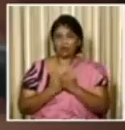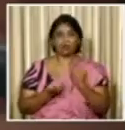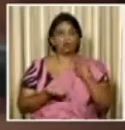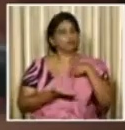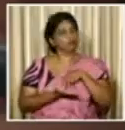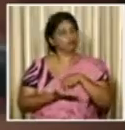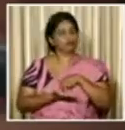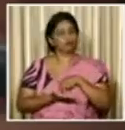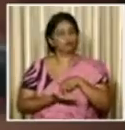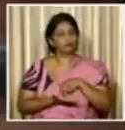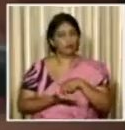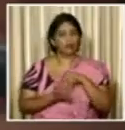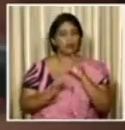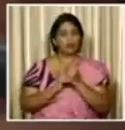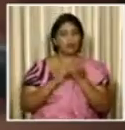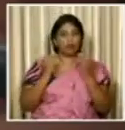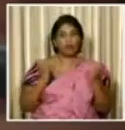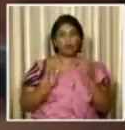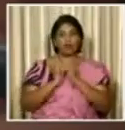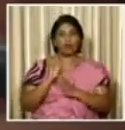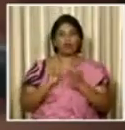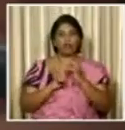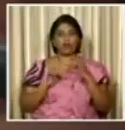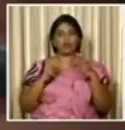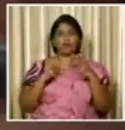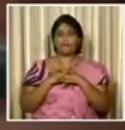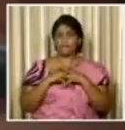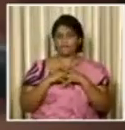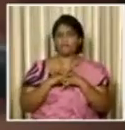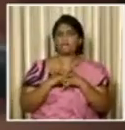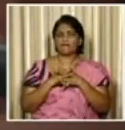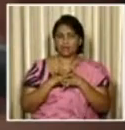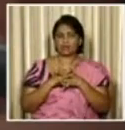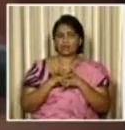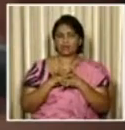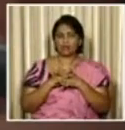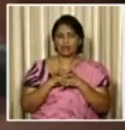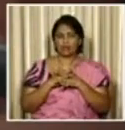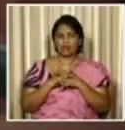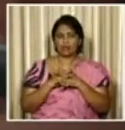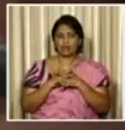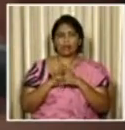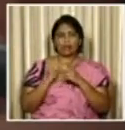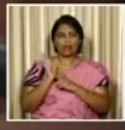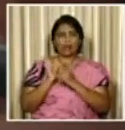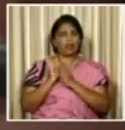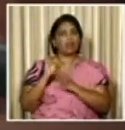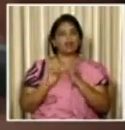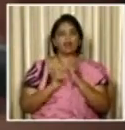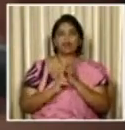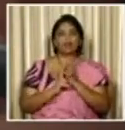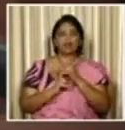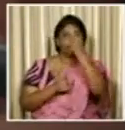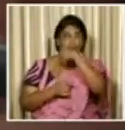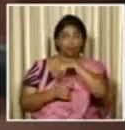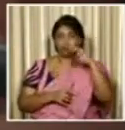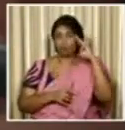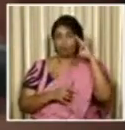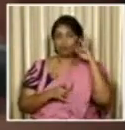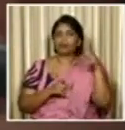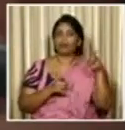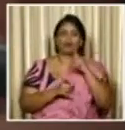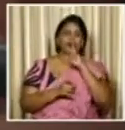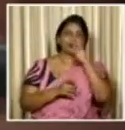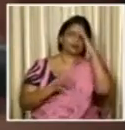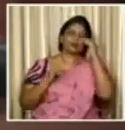negitala. Hebe polonaru ya menteri berikina wasala kila naina wasala naina wasala menteri beragi eyage diuruma ganne wadi